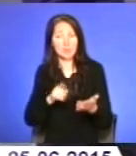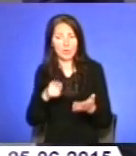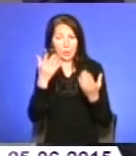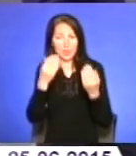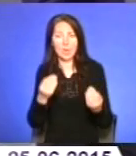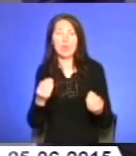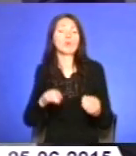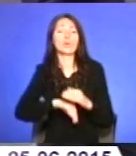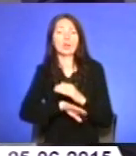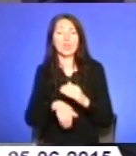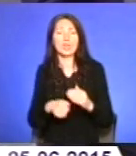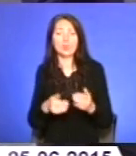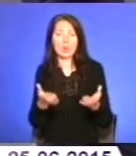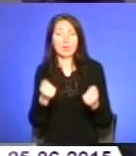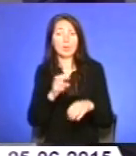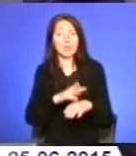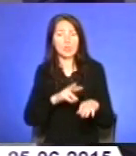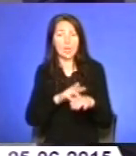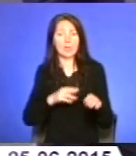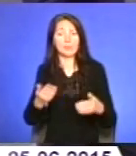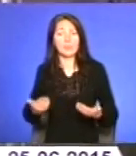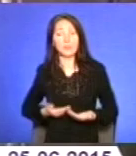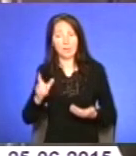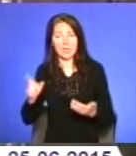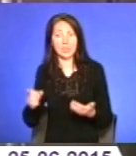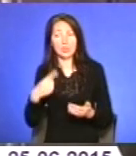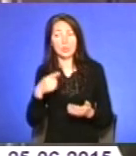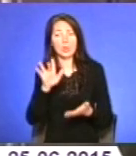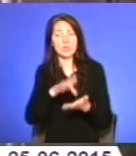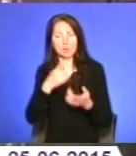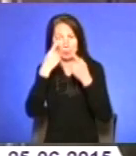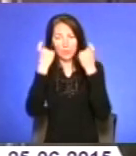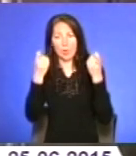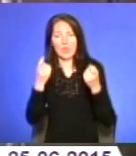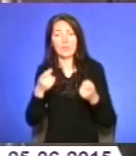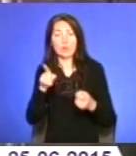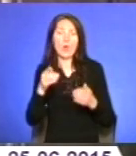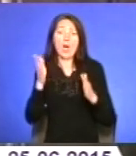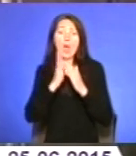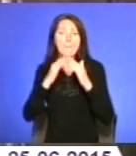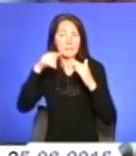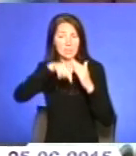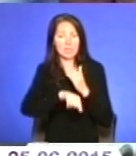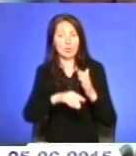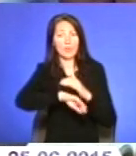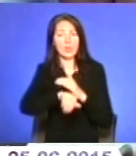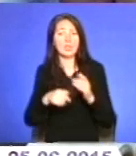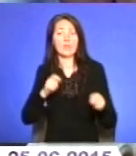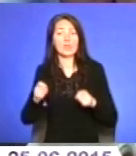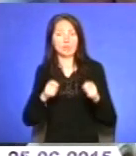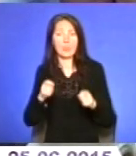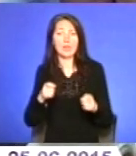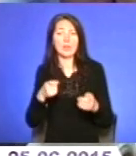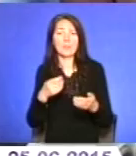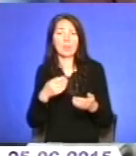втрату надійшла до правоохоронців. Мешканець обласного центру повідомив, що у нього з під'їзду викрали велосипед «Ардіс» вартістю